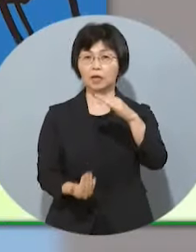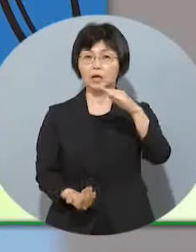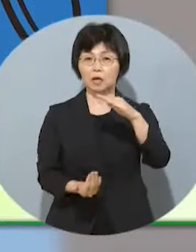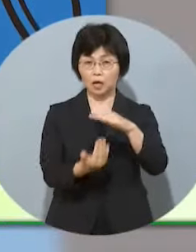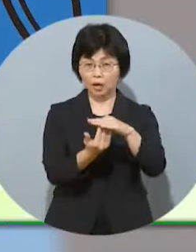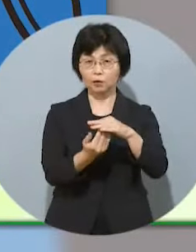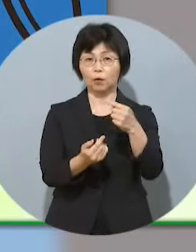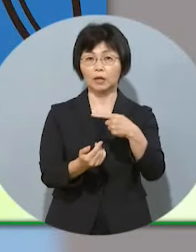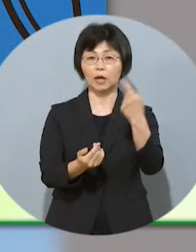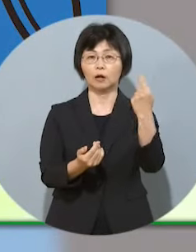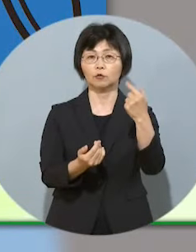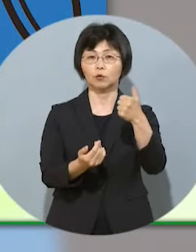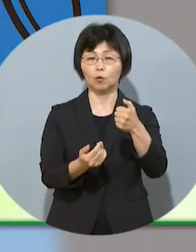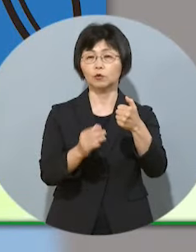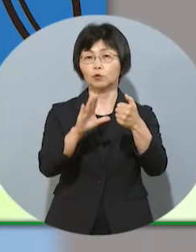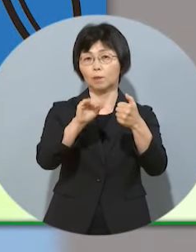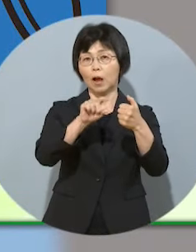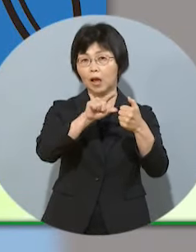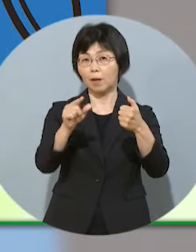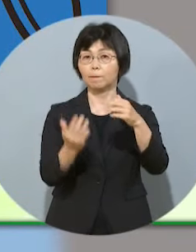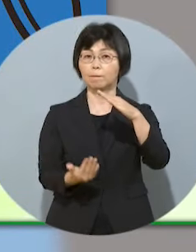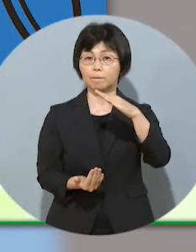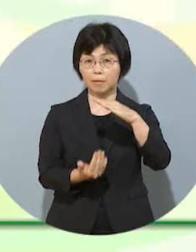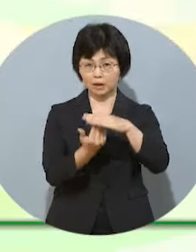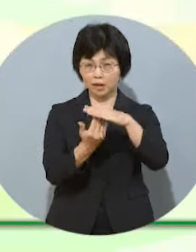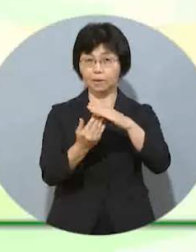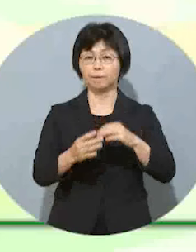は150万円です。